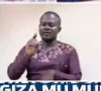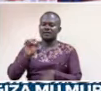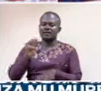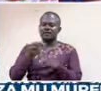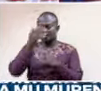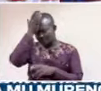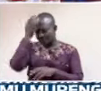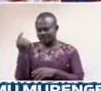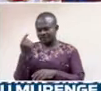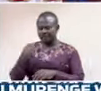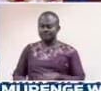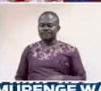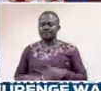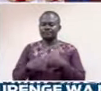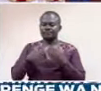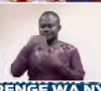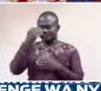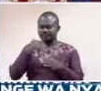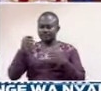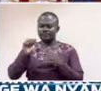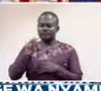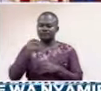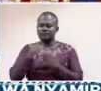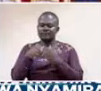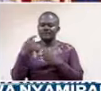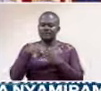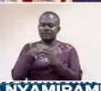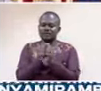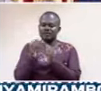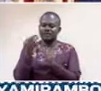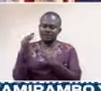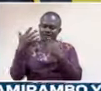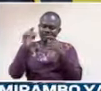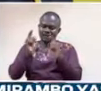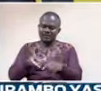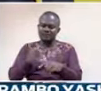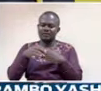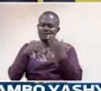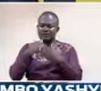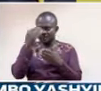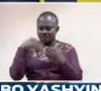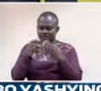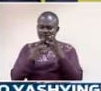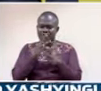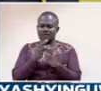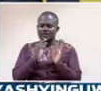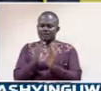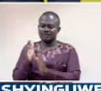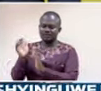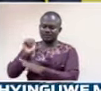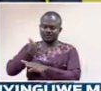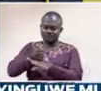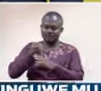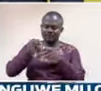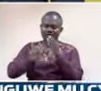papa Arikepiskopi wa Kigali Antoine Kambanda numwe mu bakardinali 13 baherutse gushyirwaho n'umushumba wagiriza Gatolika ku isi biteganyijwe ko umuhango wo kubimika